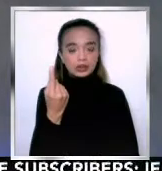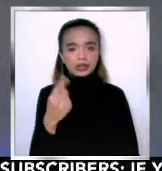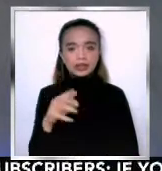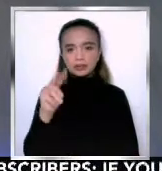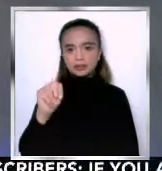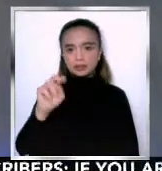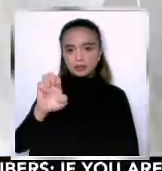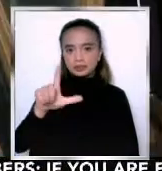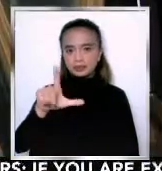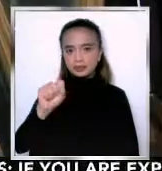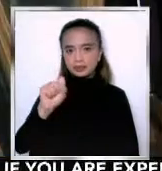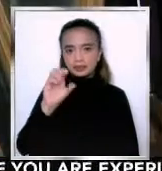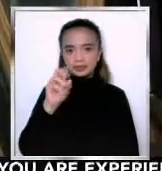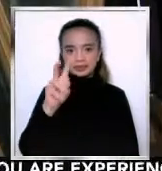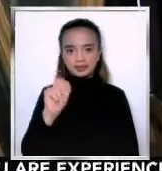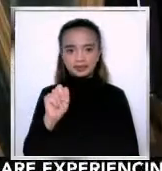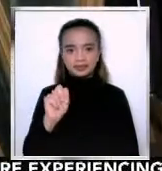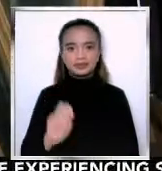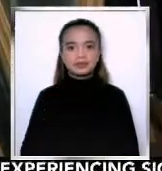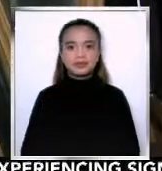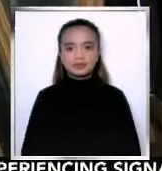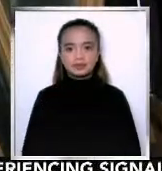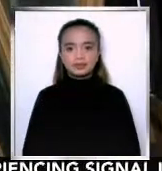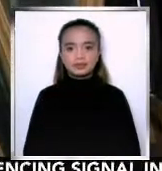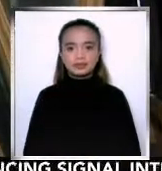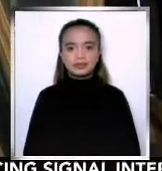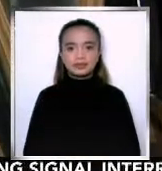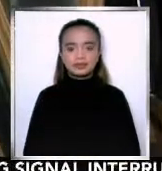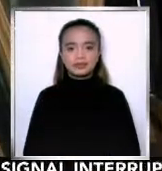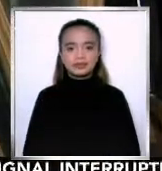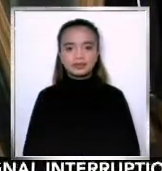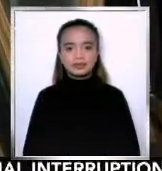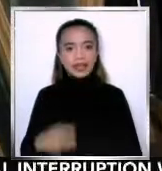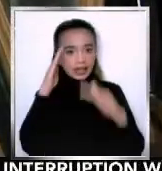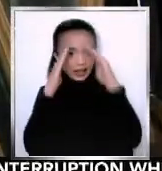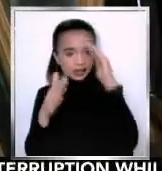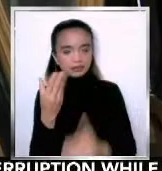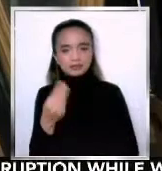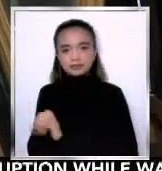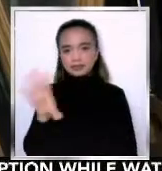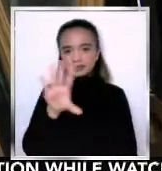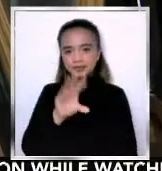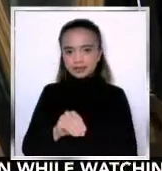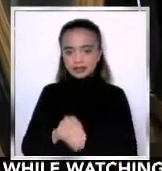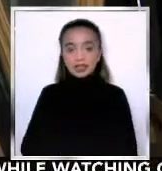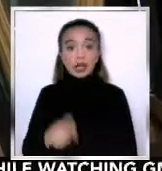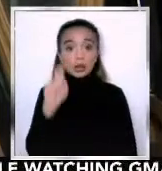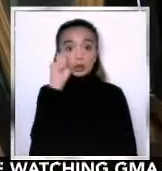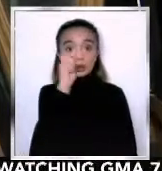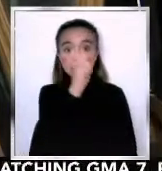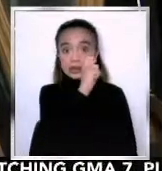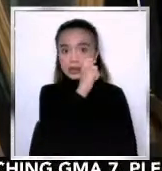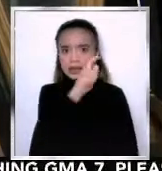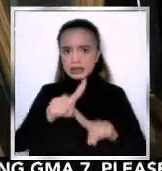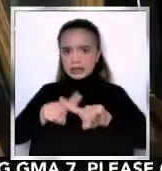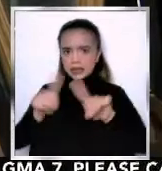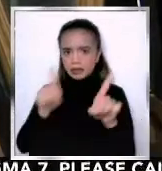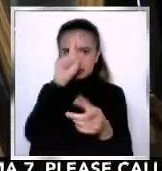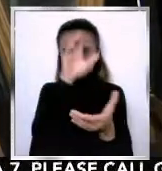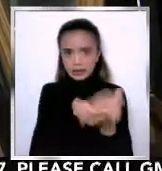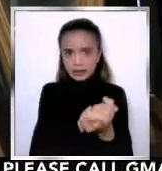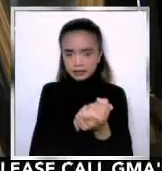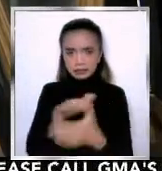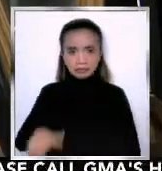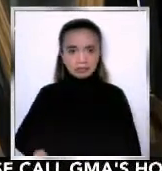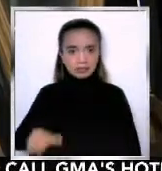Canlas. Nelson! Hello and good evening mga kapuso. Kambala, magkaiba ang paniniwala at kinalakihan. Yan ang gagampanan ni